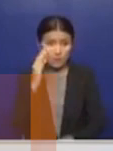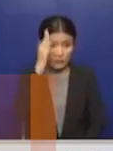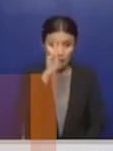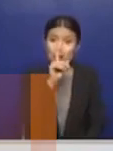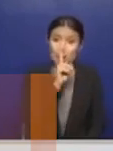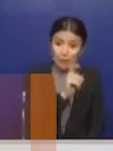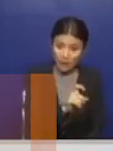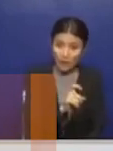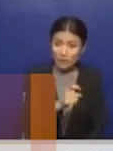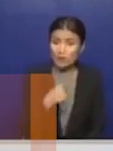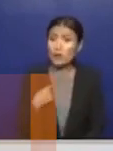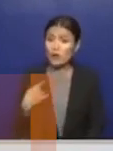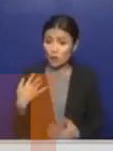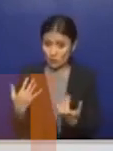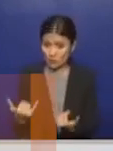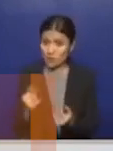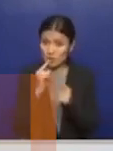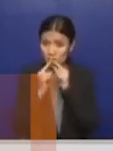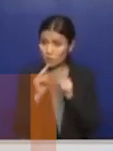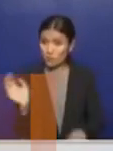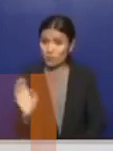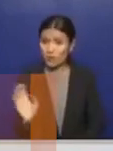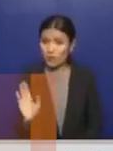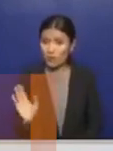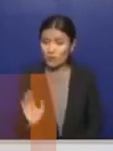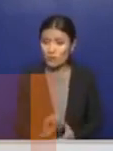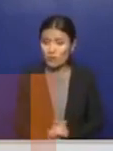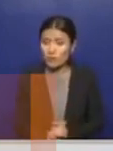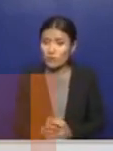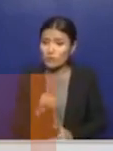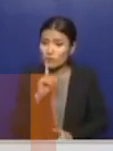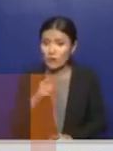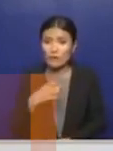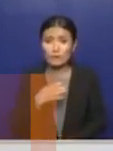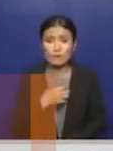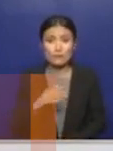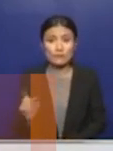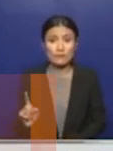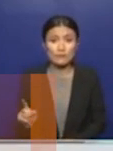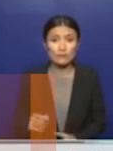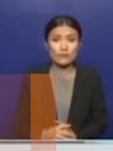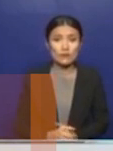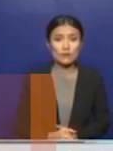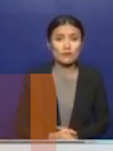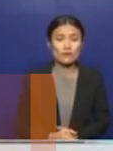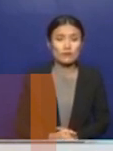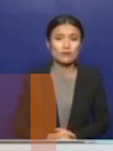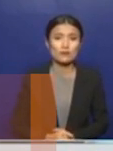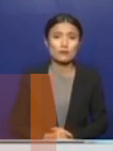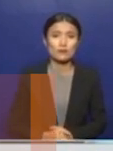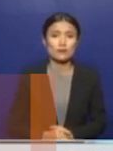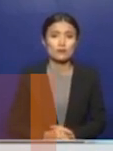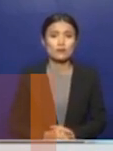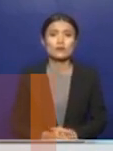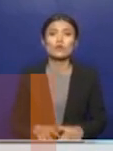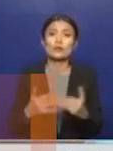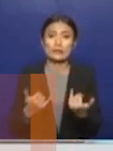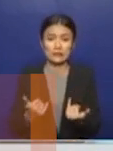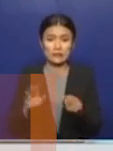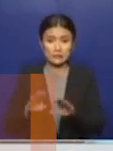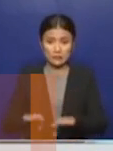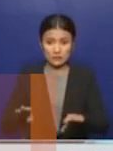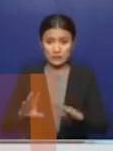ท่านวิโรจน์ ท่านประธานครับผมขออนุญาตหาลือด้วยความเคารพยิ่งอย่างนี้ครับท่านประธานครับคือนักเรียนเนี่ยถูก